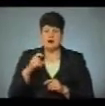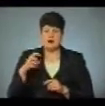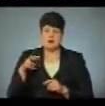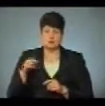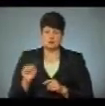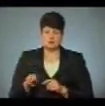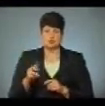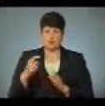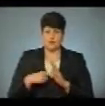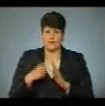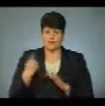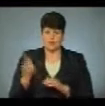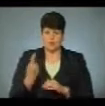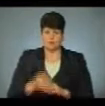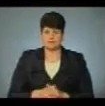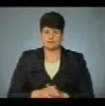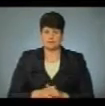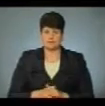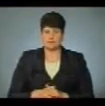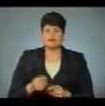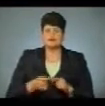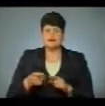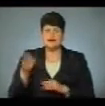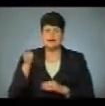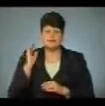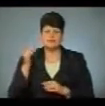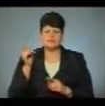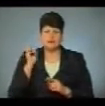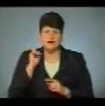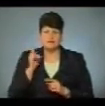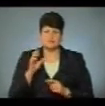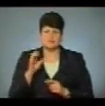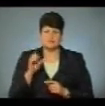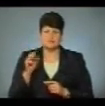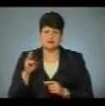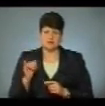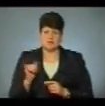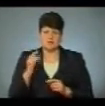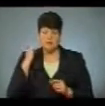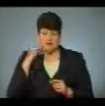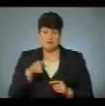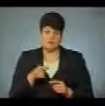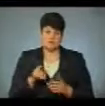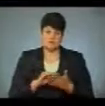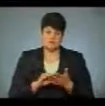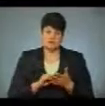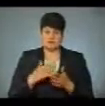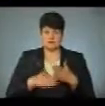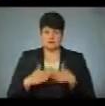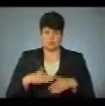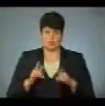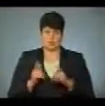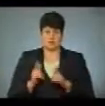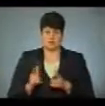Донецької області. Давня Сашкіна мрія, так, Сашка? І ми написали Лілі, і вона з радістю